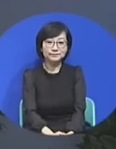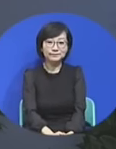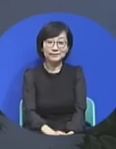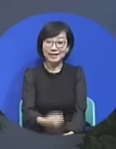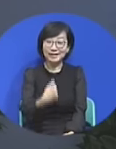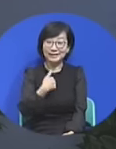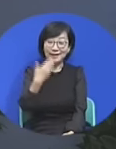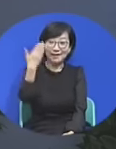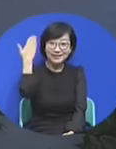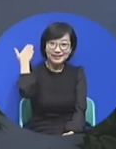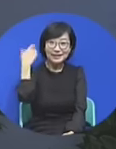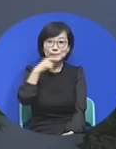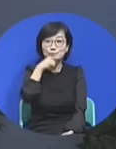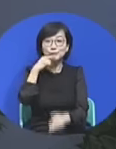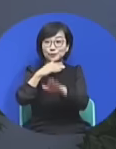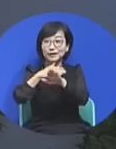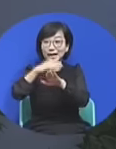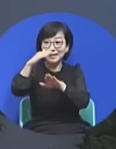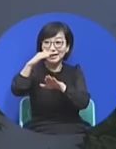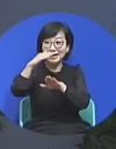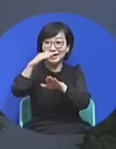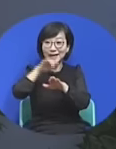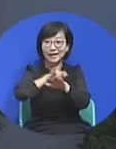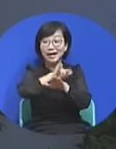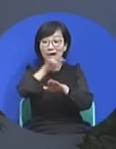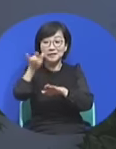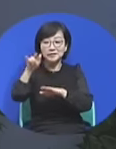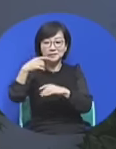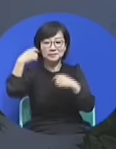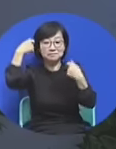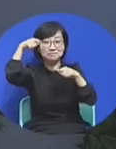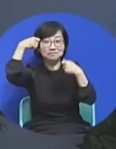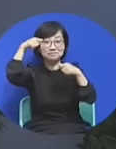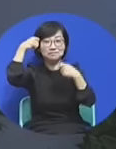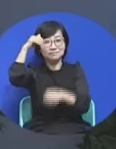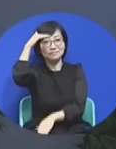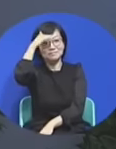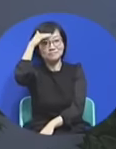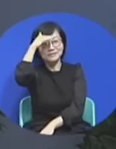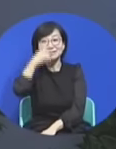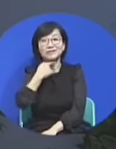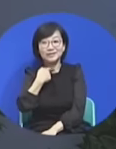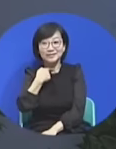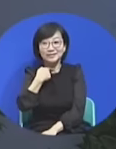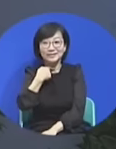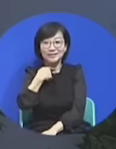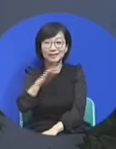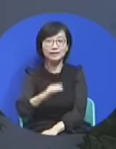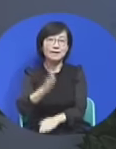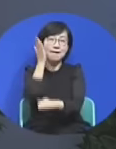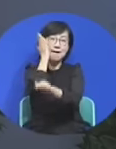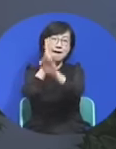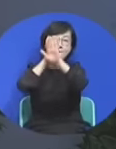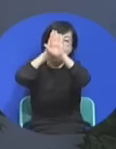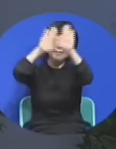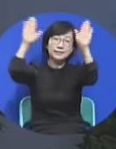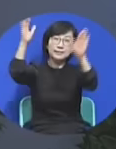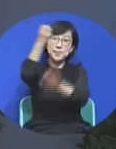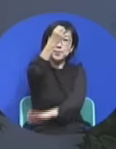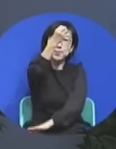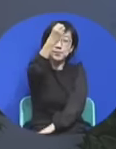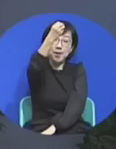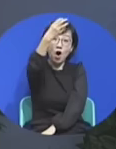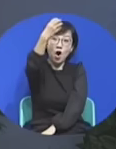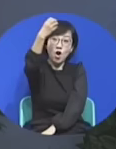연극을 하나 봤어요. When I visited North Korea, I saw a play. 예, 하늘에서 이제 별이 확 떨어집니다. There is a star